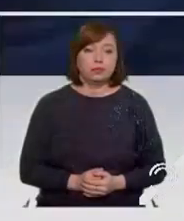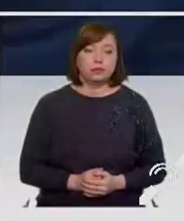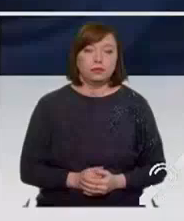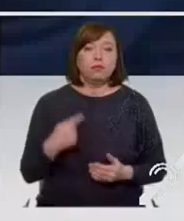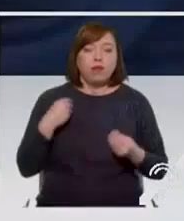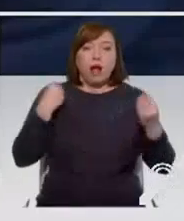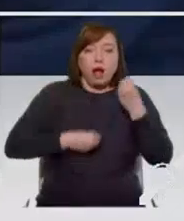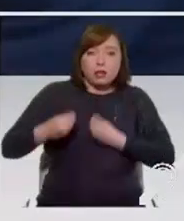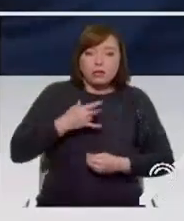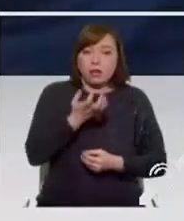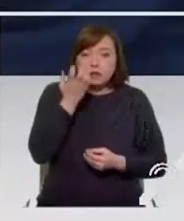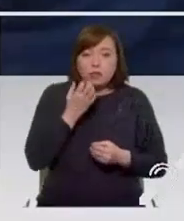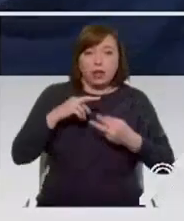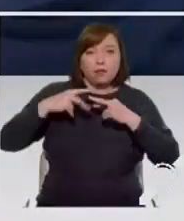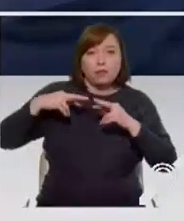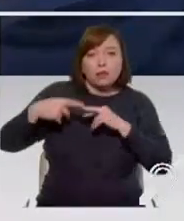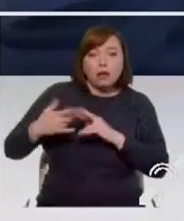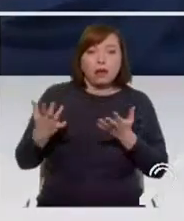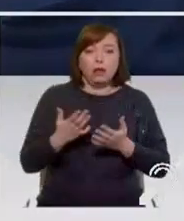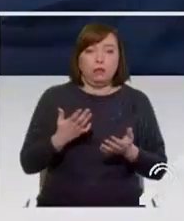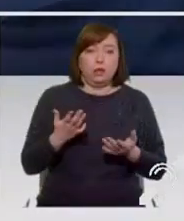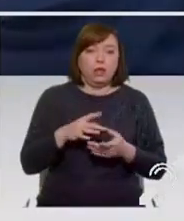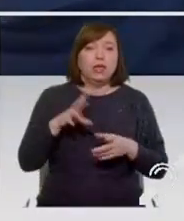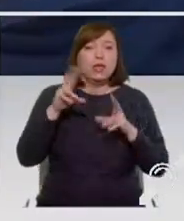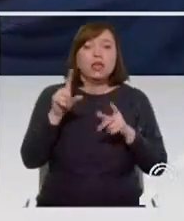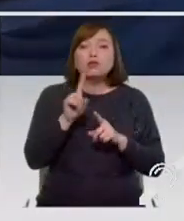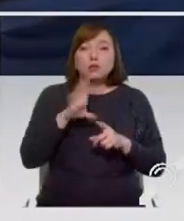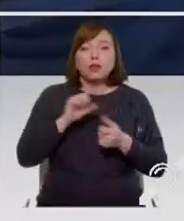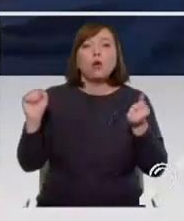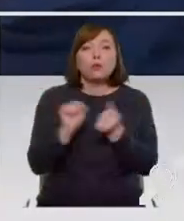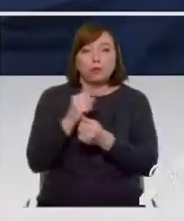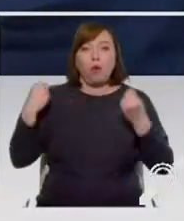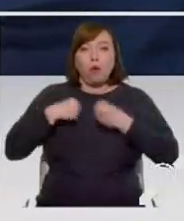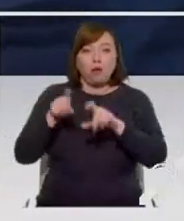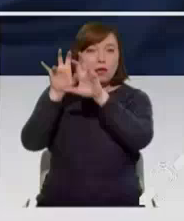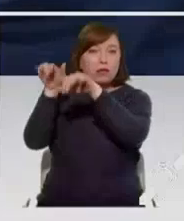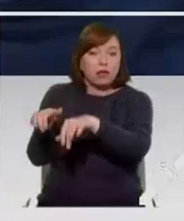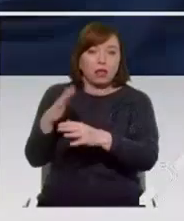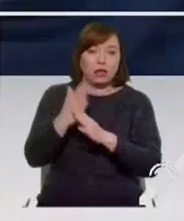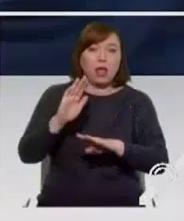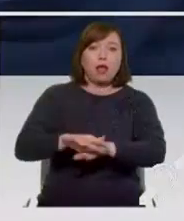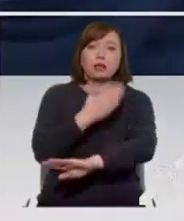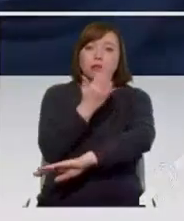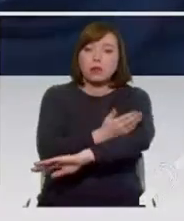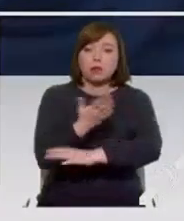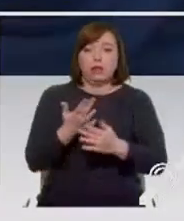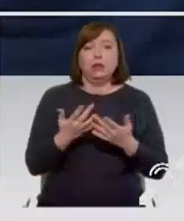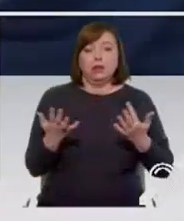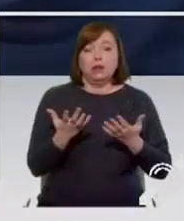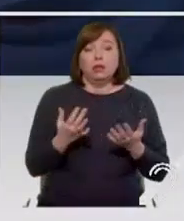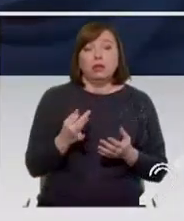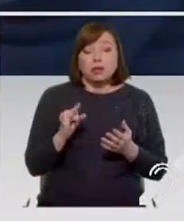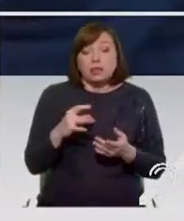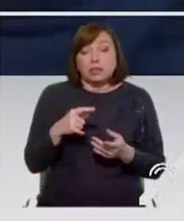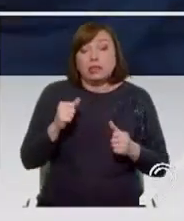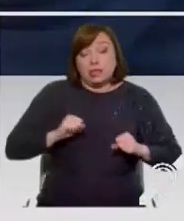Ne îmbrăcăm mai călduroși, ne mai schimbăm, avem condiții de uscat haine, avem cizme, avem haine de toate cele și